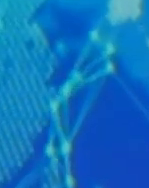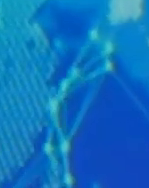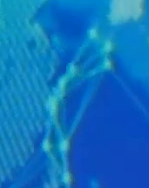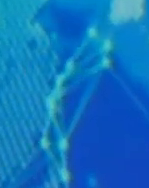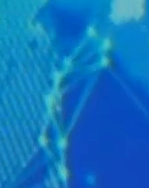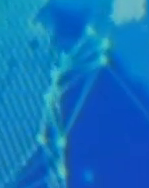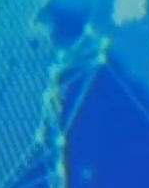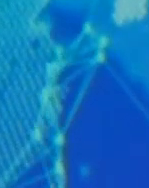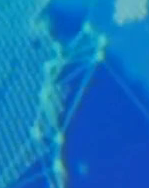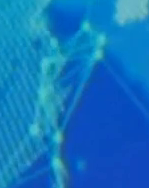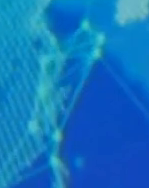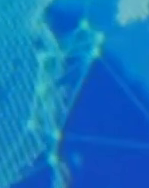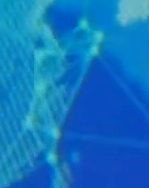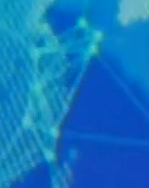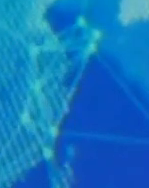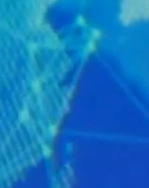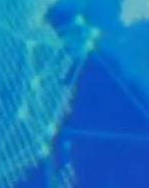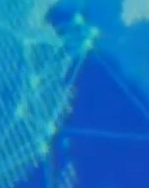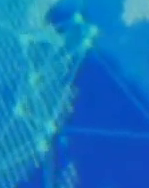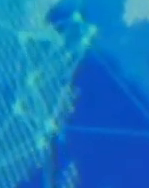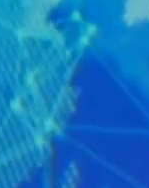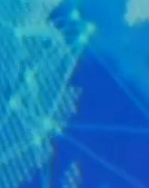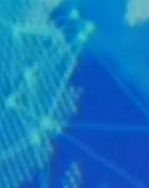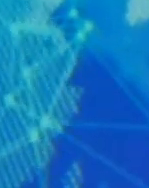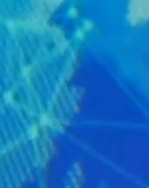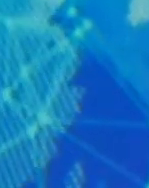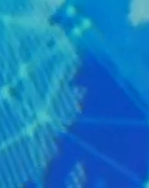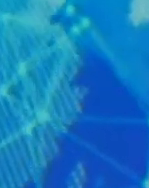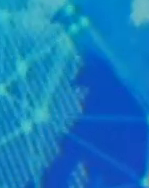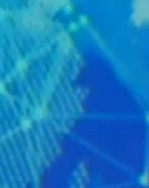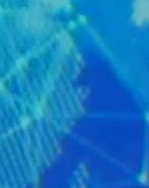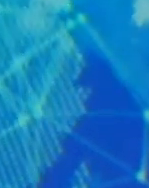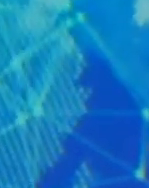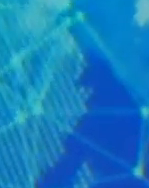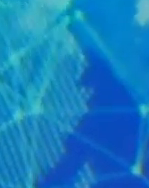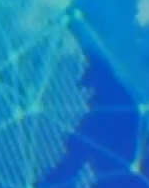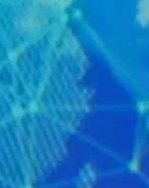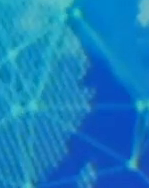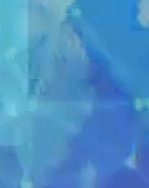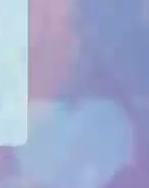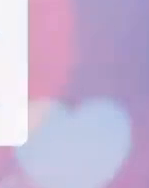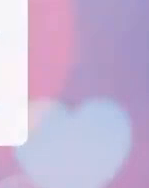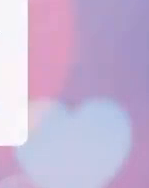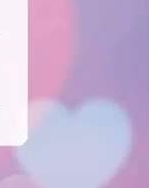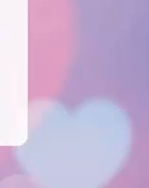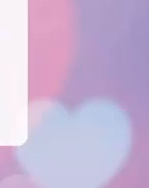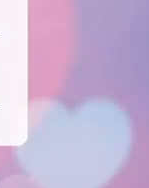네 다음은 희망 2023 나눔 캠페인 이웃돕기 성금을 보내주신 분들입니다